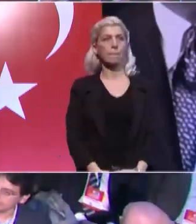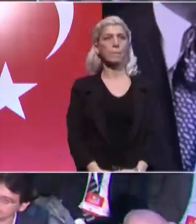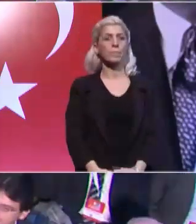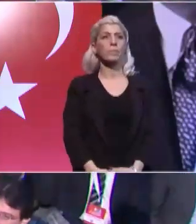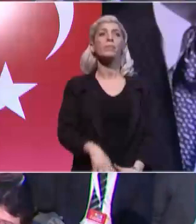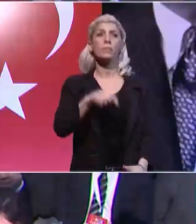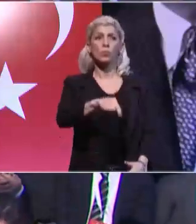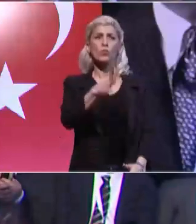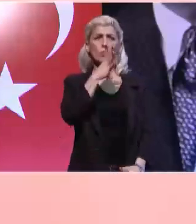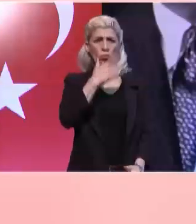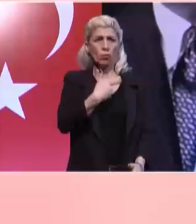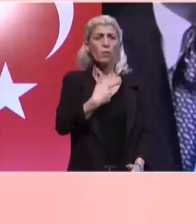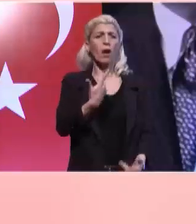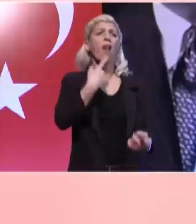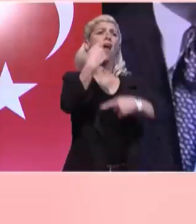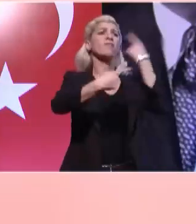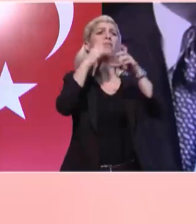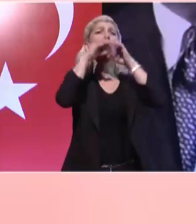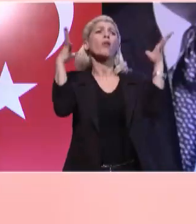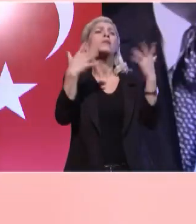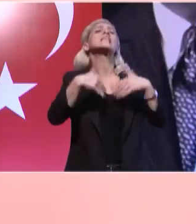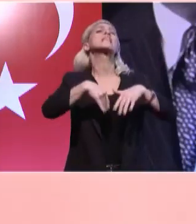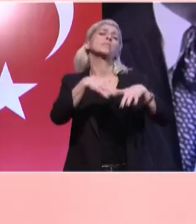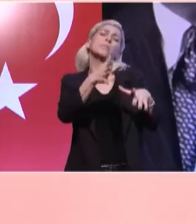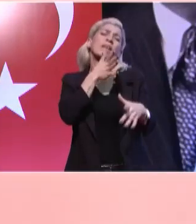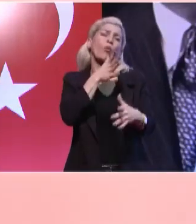Şunu biliyorum, lafla peynir gemisi yürümez.